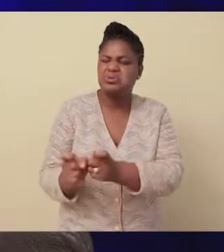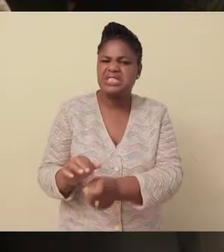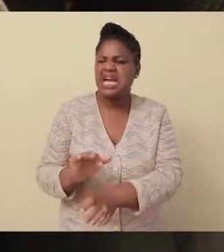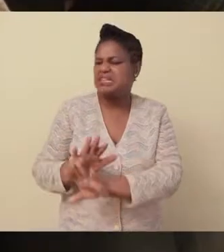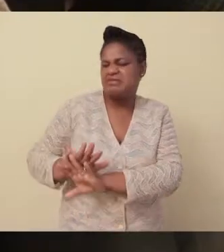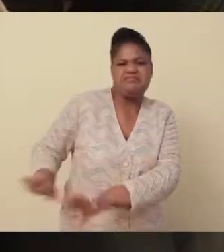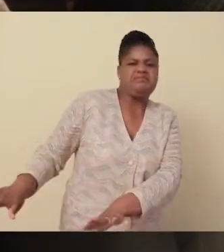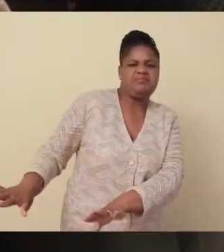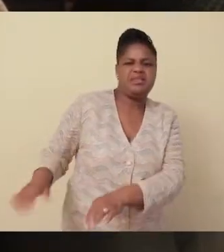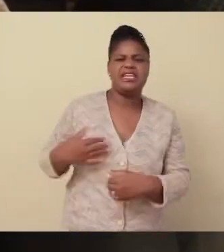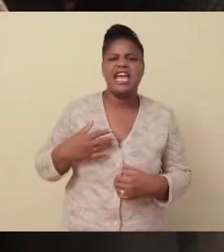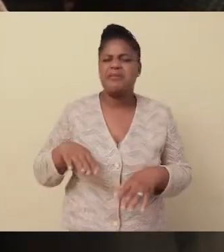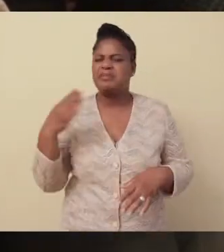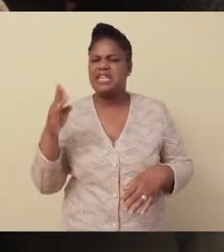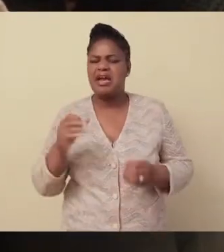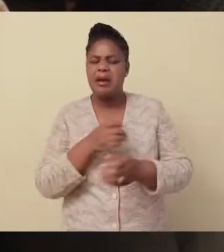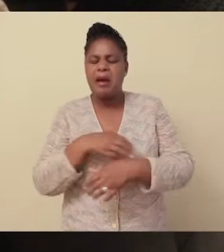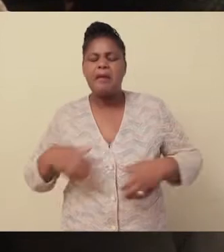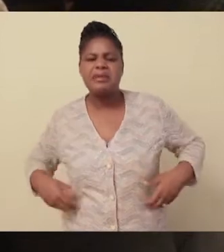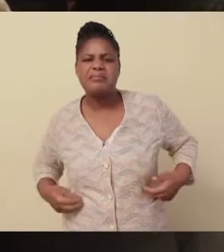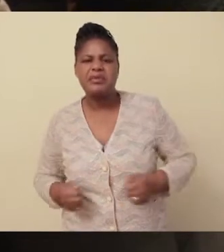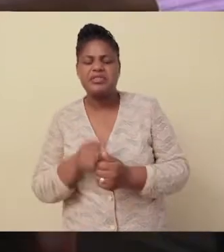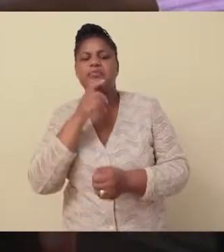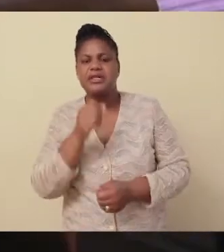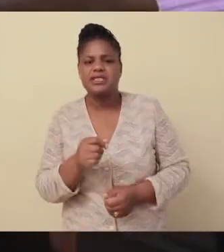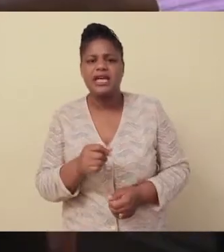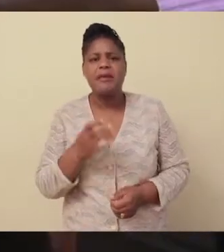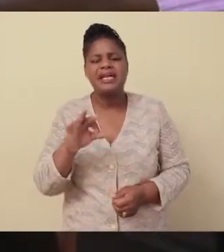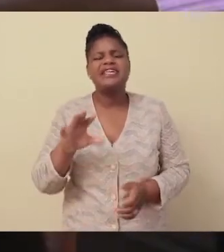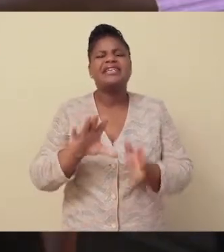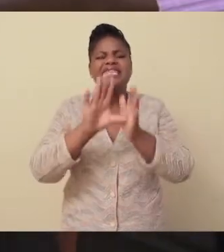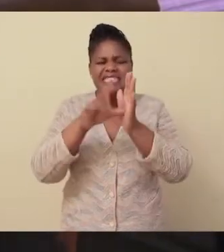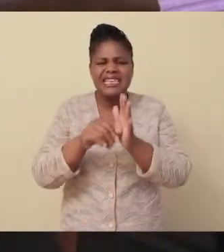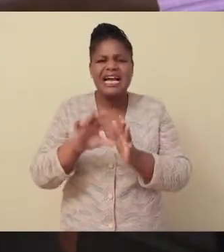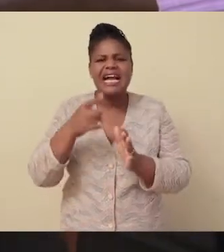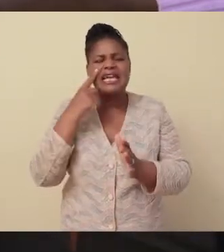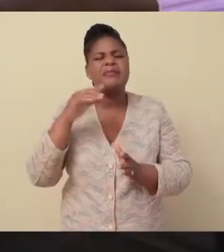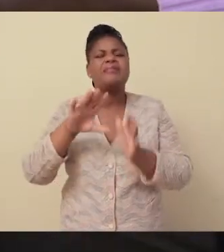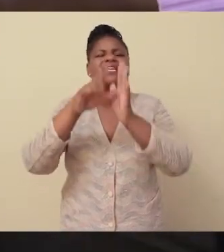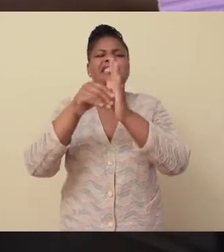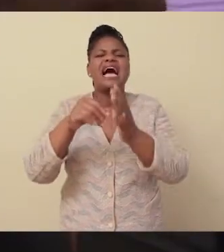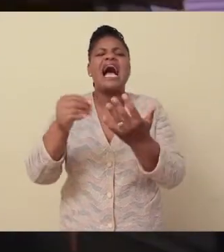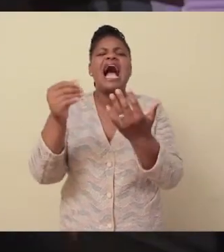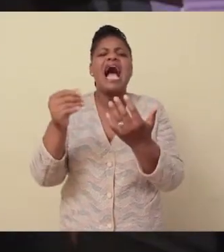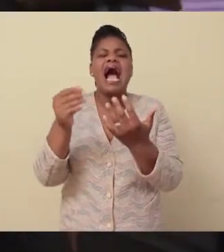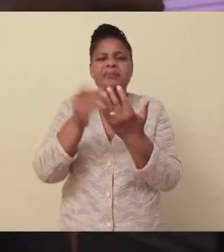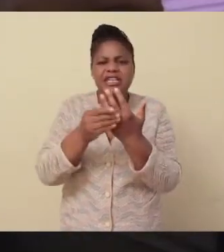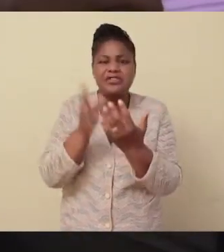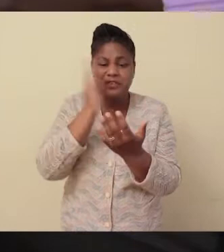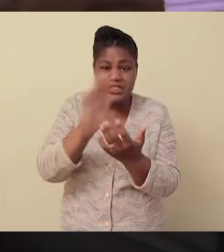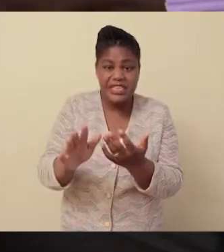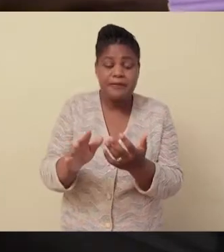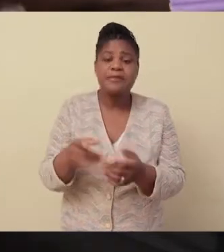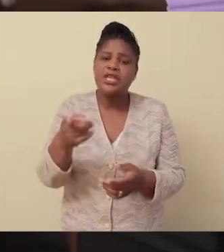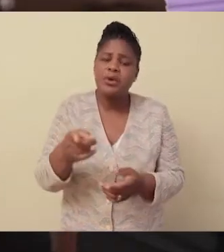ipapo kusvika aroorwa kunyange akachata kwacho. Anonge anoramba akadaro. Ukazoramba uchimubvunza.